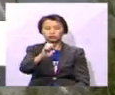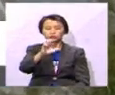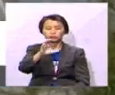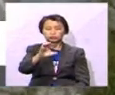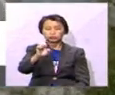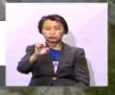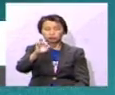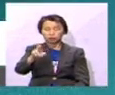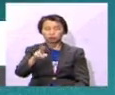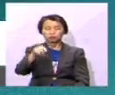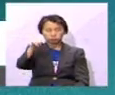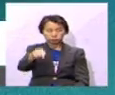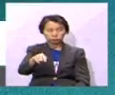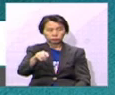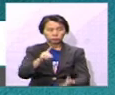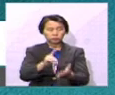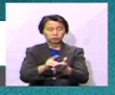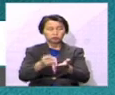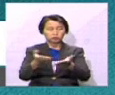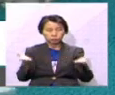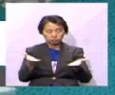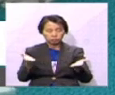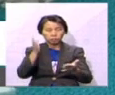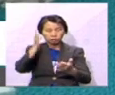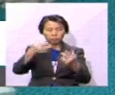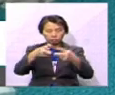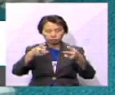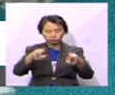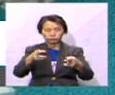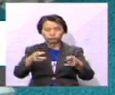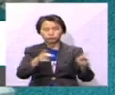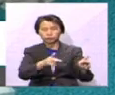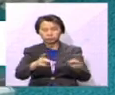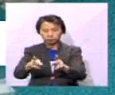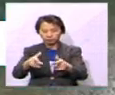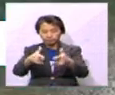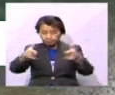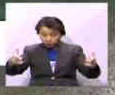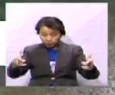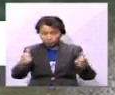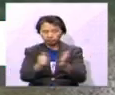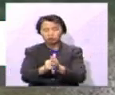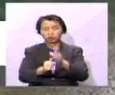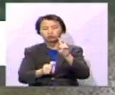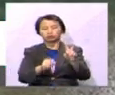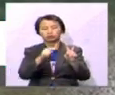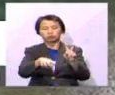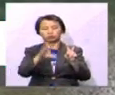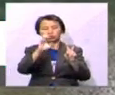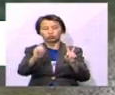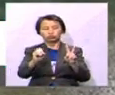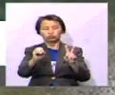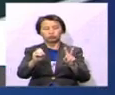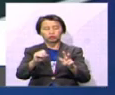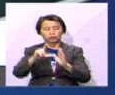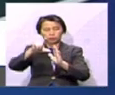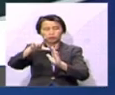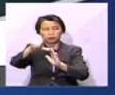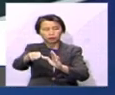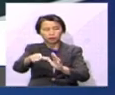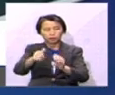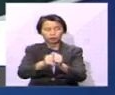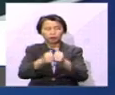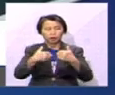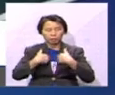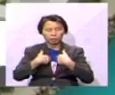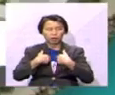ini, ECERDC dijadual melancarkan Plan Induk ECER 2.0 tidak lama lagi dengan